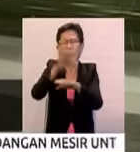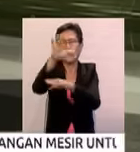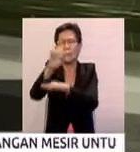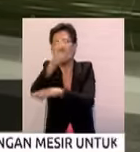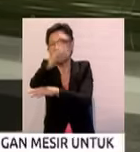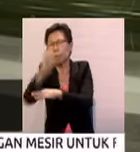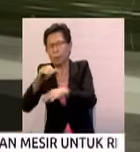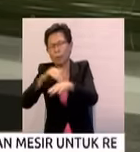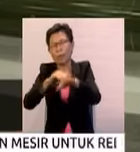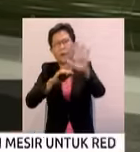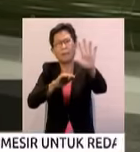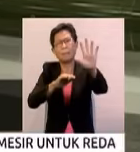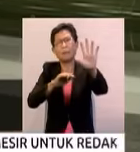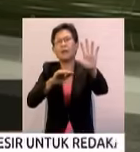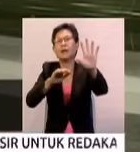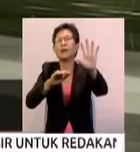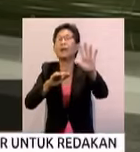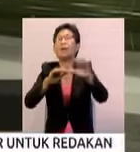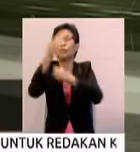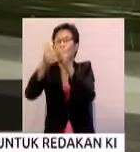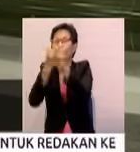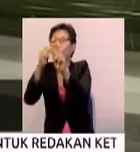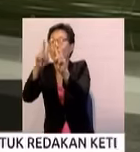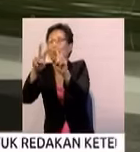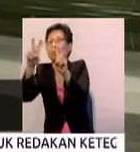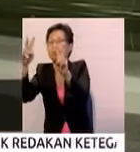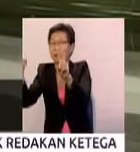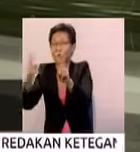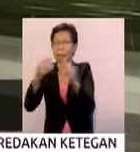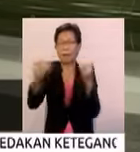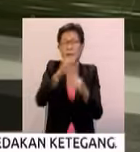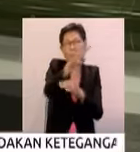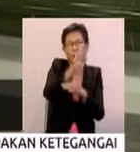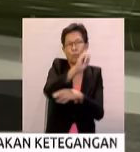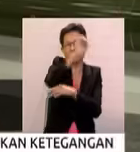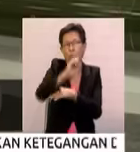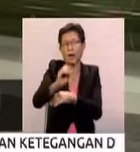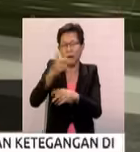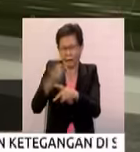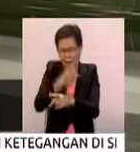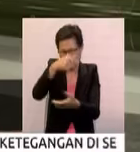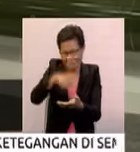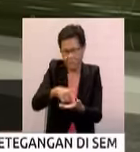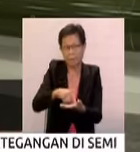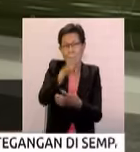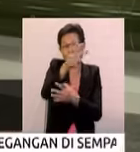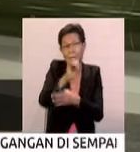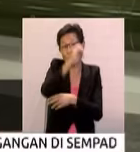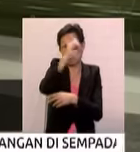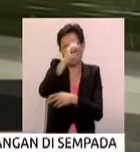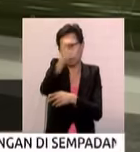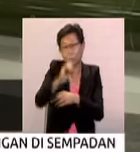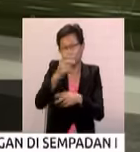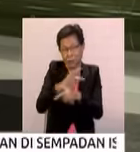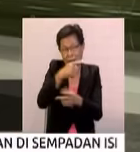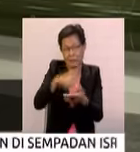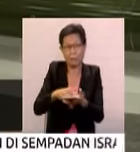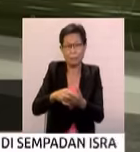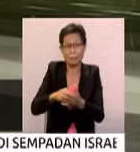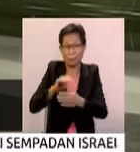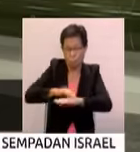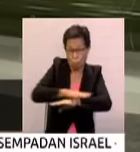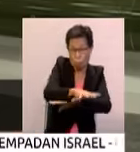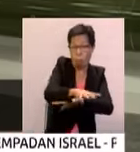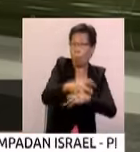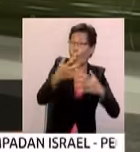pada 5/2021 berbanding 40% bagi 5 kali ini. Ia berikutan impak besar perkongsian